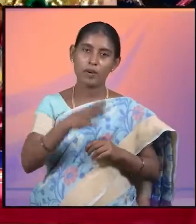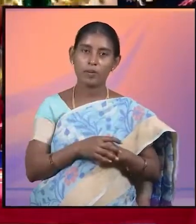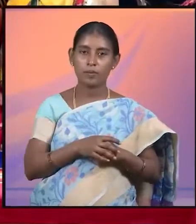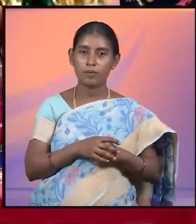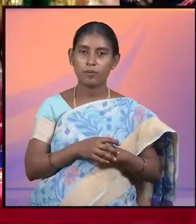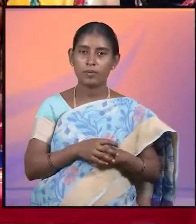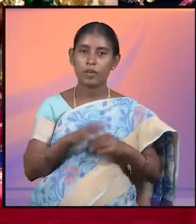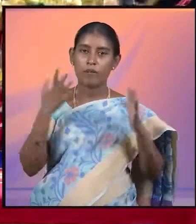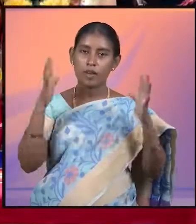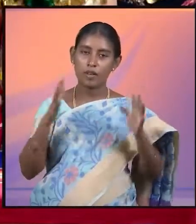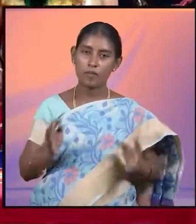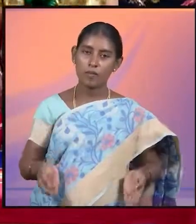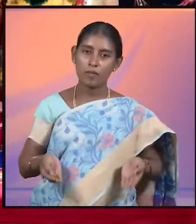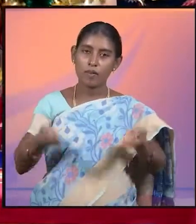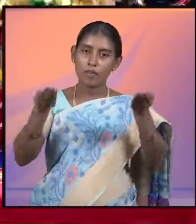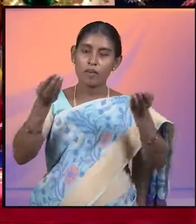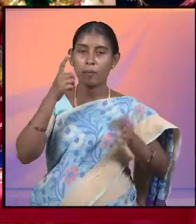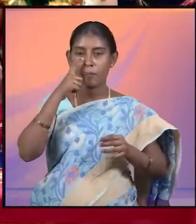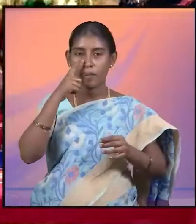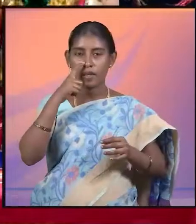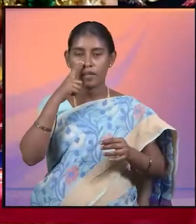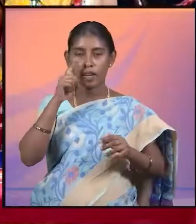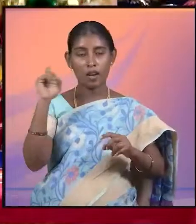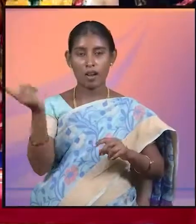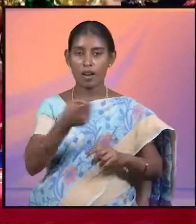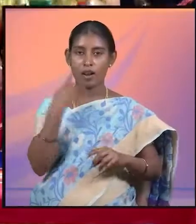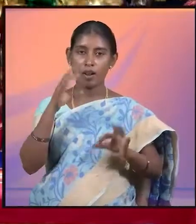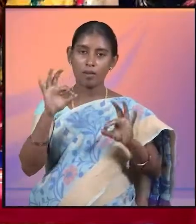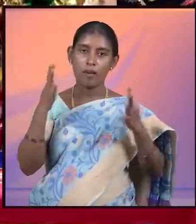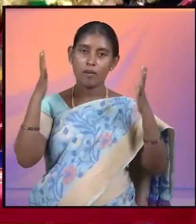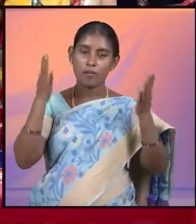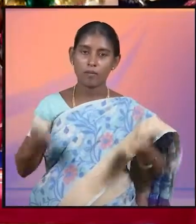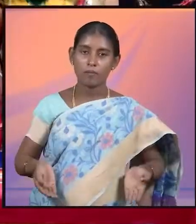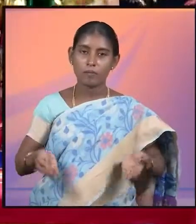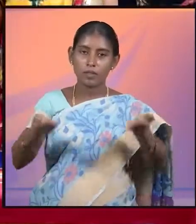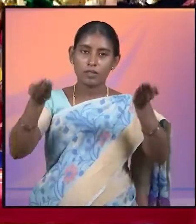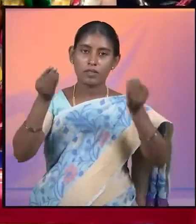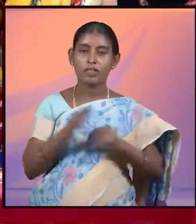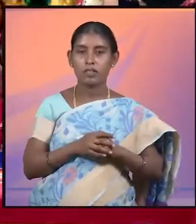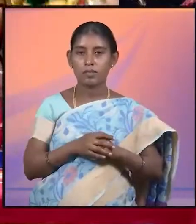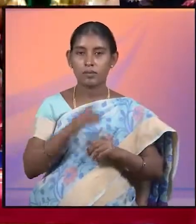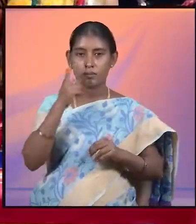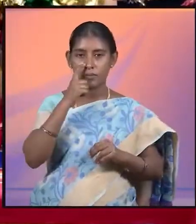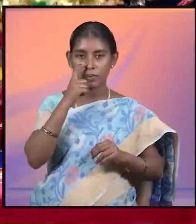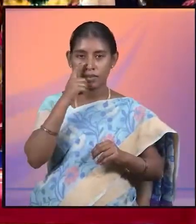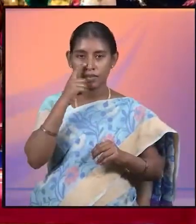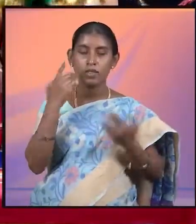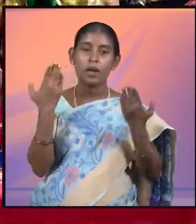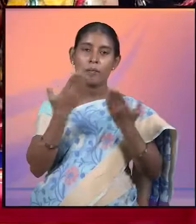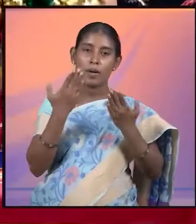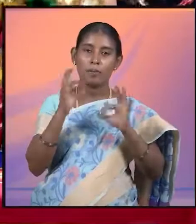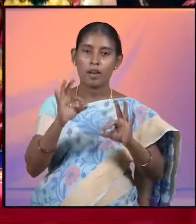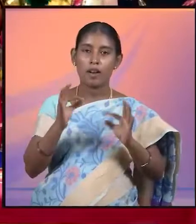வாழிய வாழிய வாழியவே, வாழிய பெண் கல்வி வாழியவே, வாழிய வாழிய வாழியவே, வாழிய பெண்